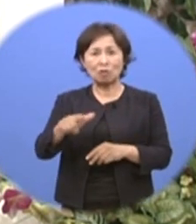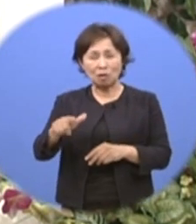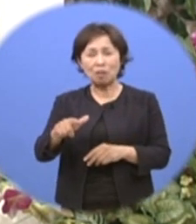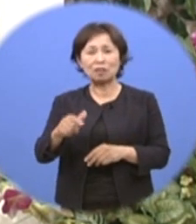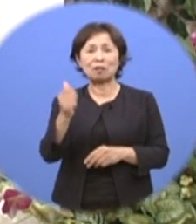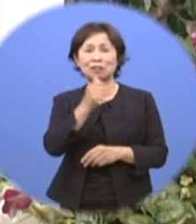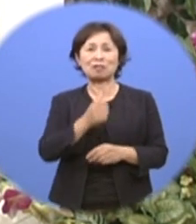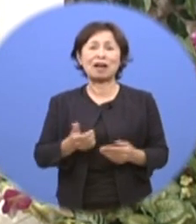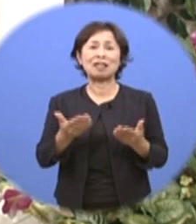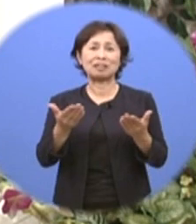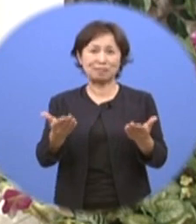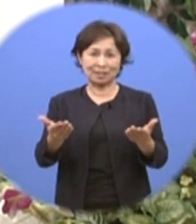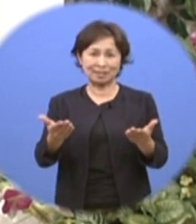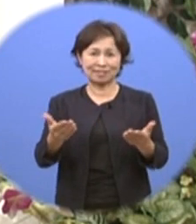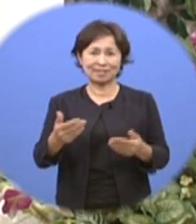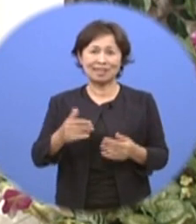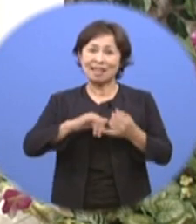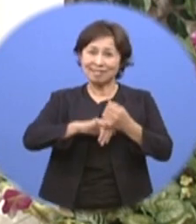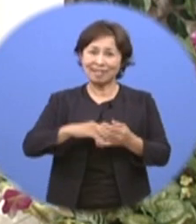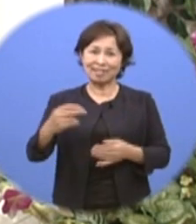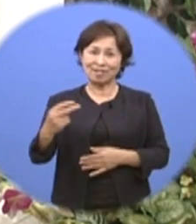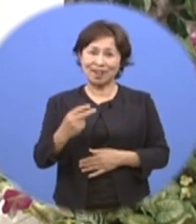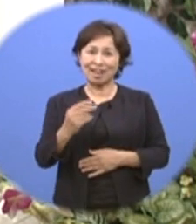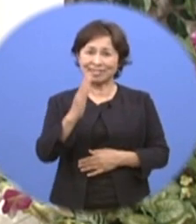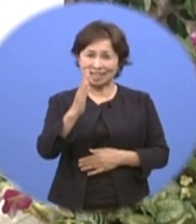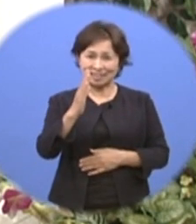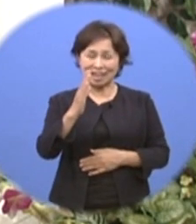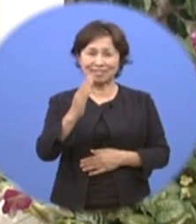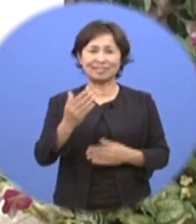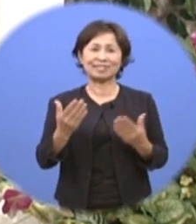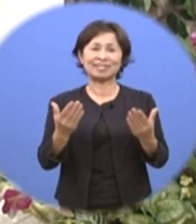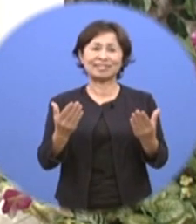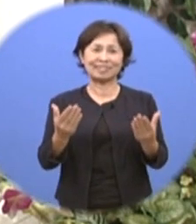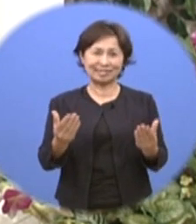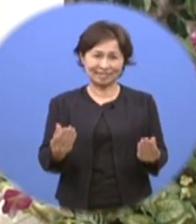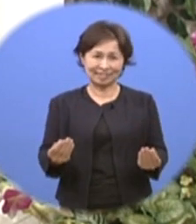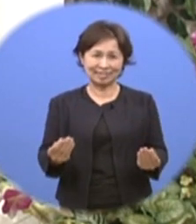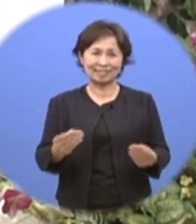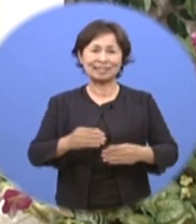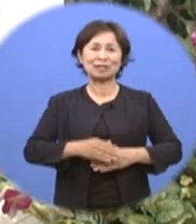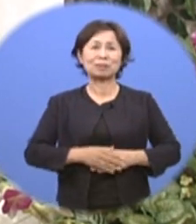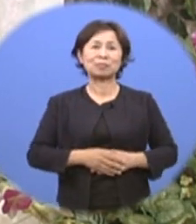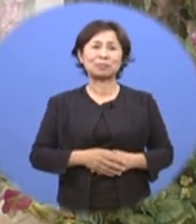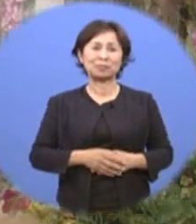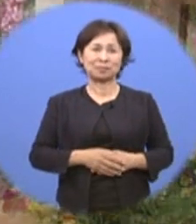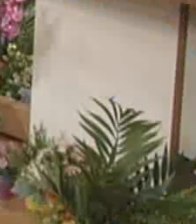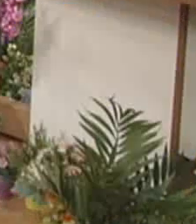紹介します。来週もぜひご覧ください。では今日はこれで失礼いたします。